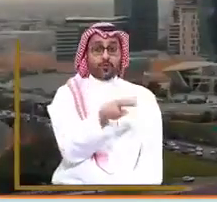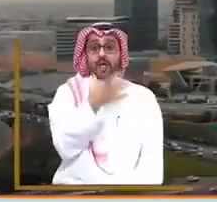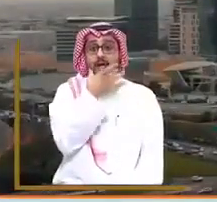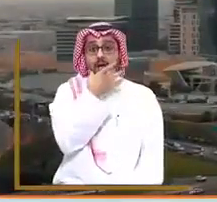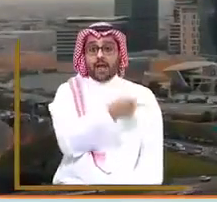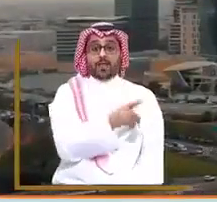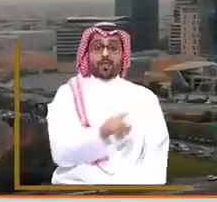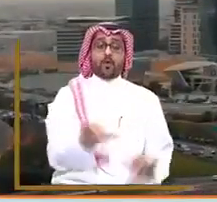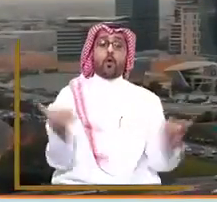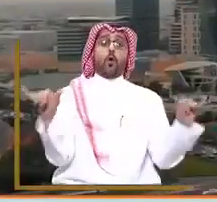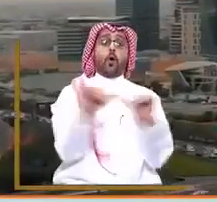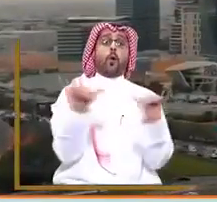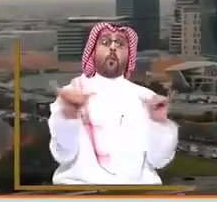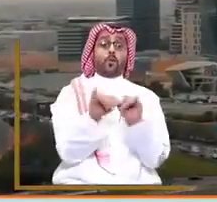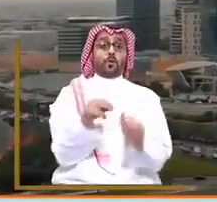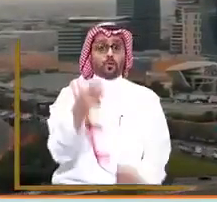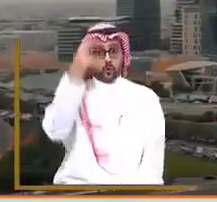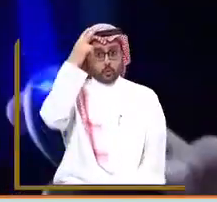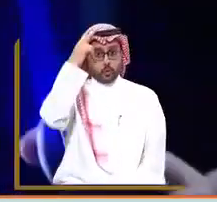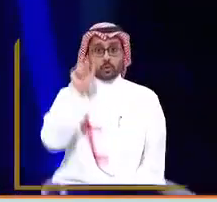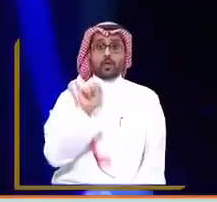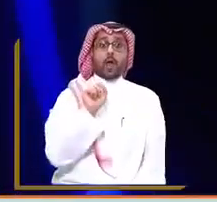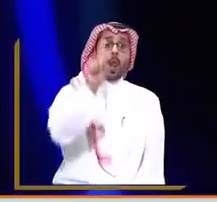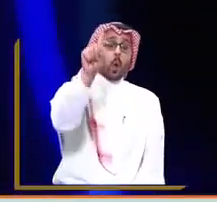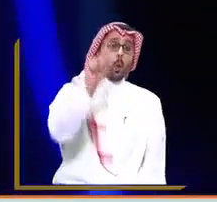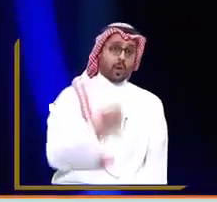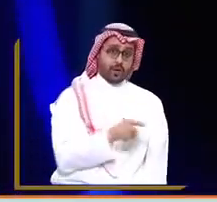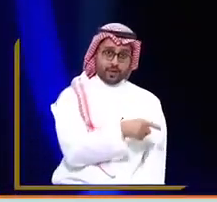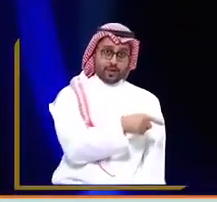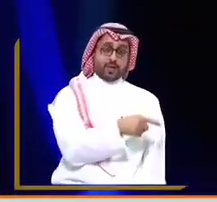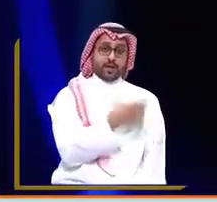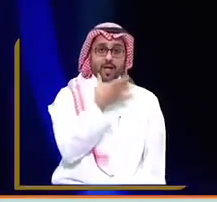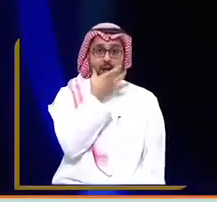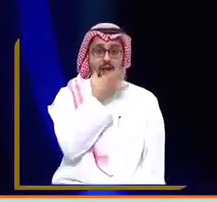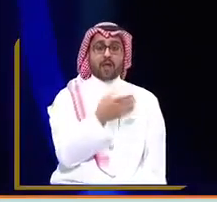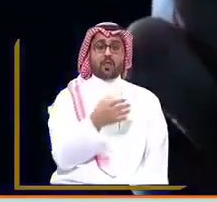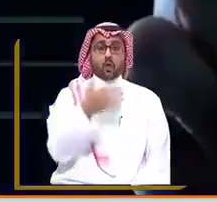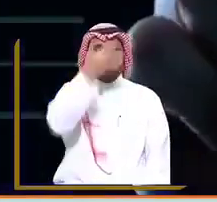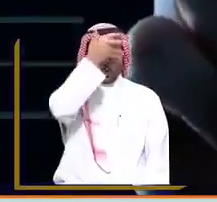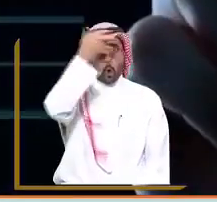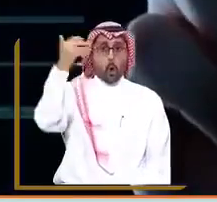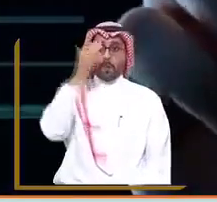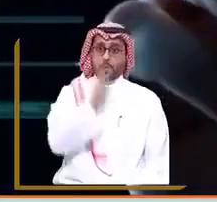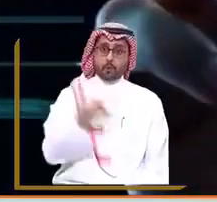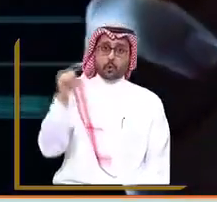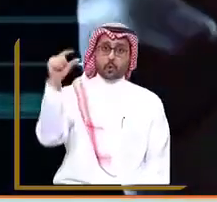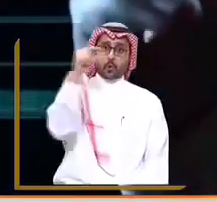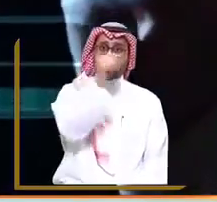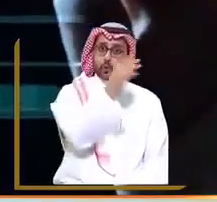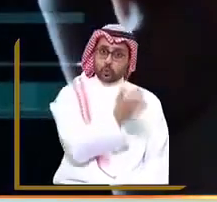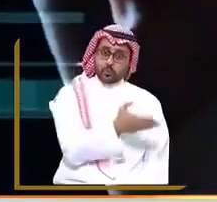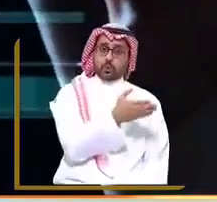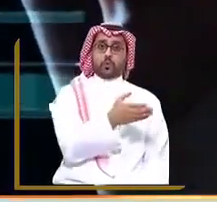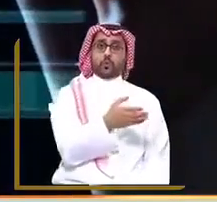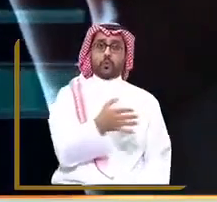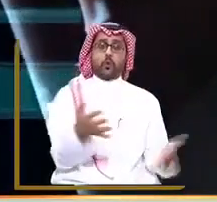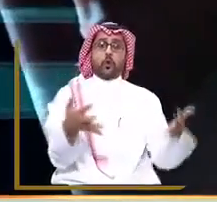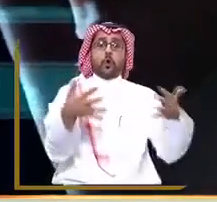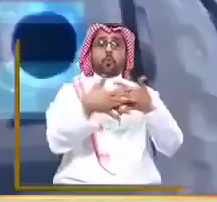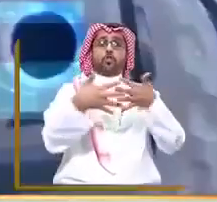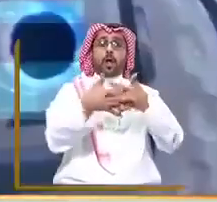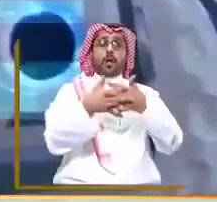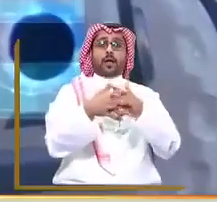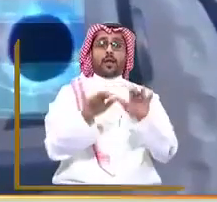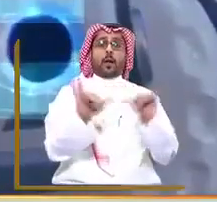السعودي الأول للثورة الصناعية الرابعة بمشاركة نخبة من المتحدثين المحليين والدوليين ليبرز